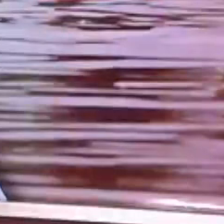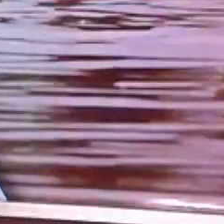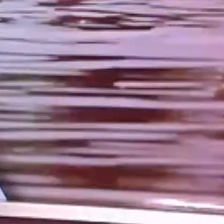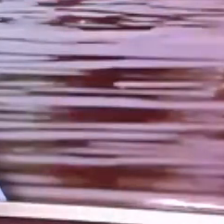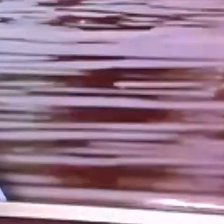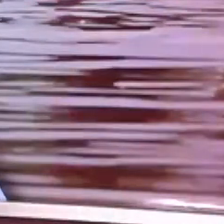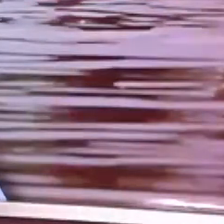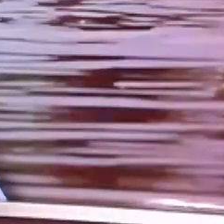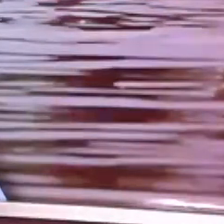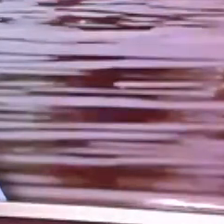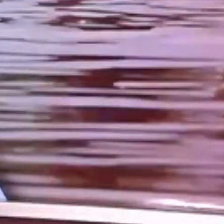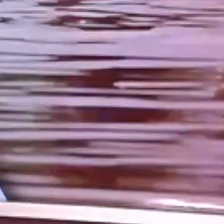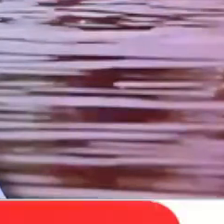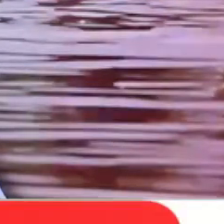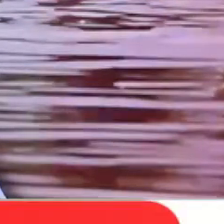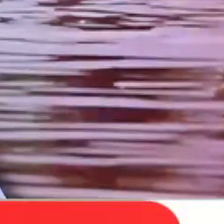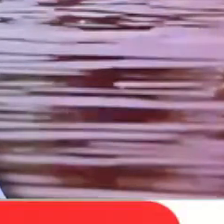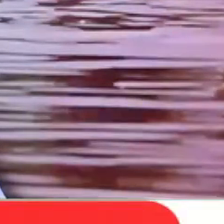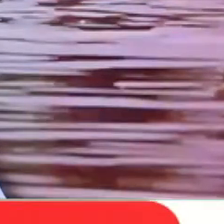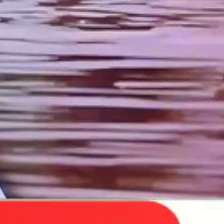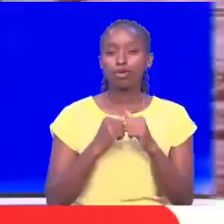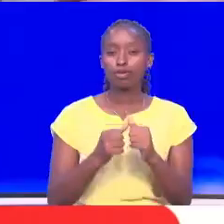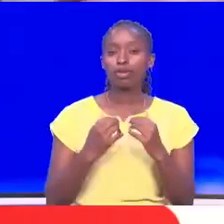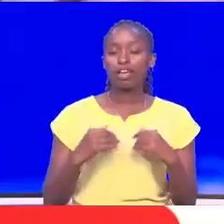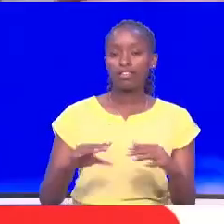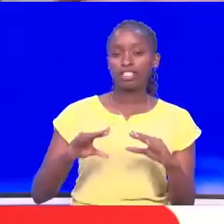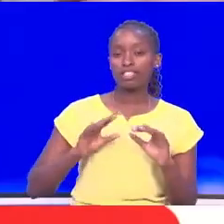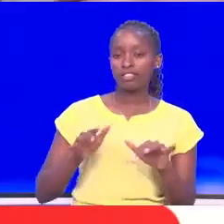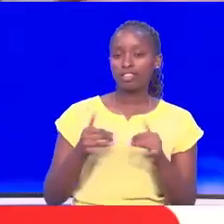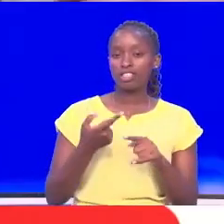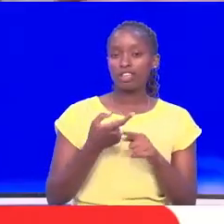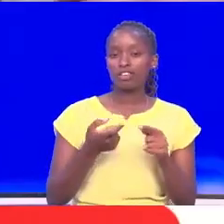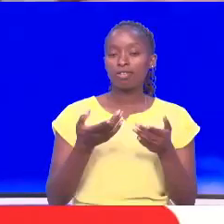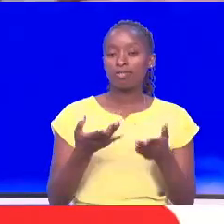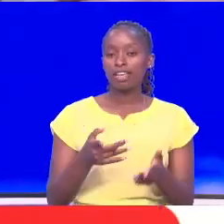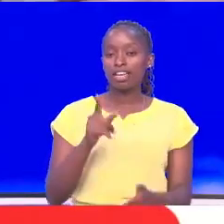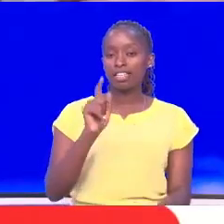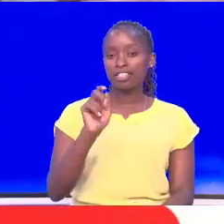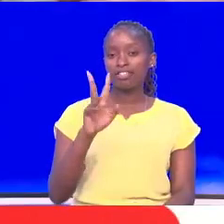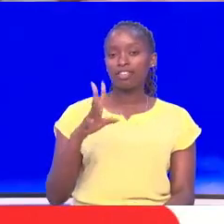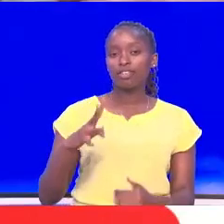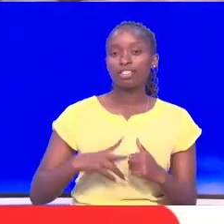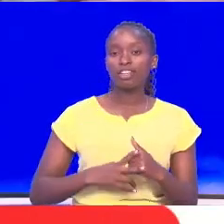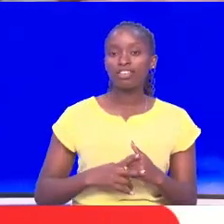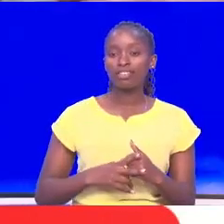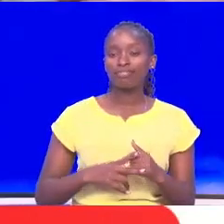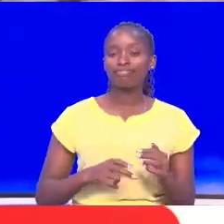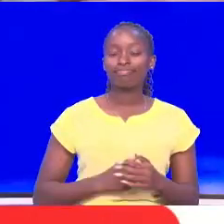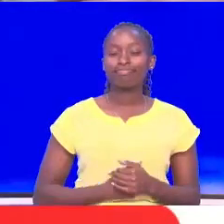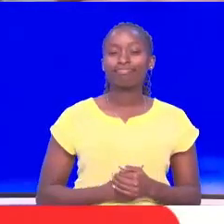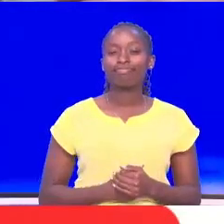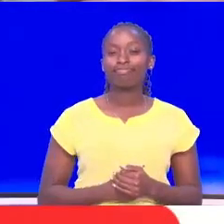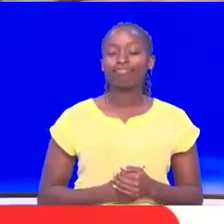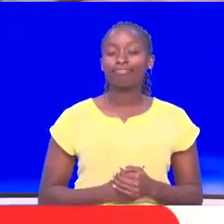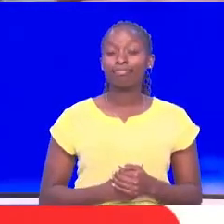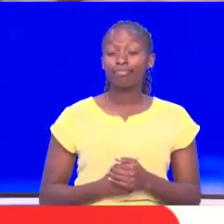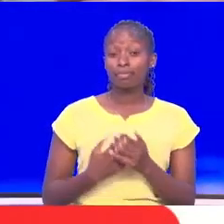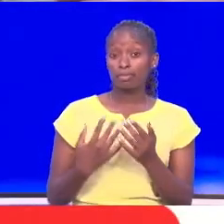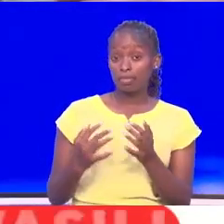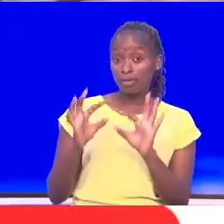Na karibu tena mtazamaji, unaendelea kupokea moja kwa moja taarifa za upeo wa TV 47.